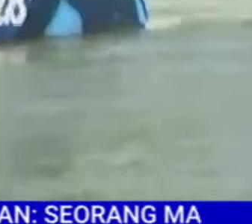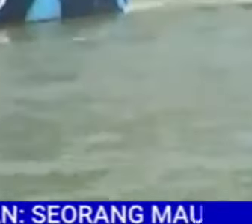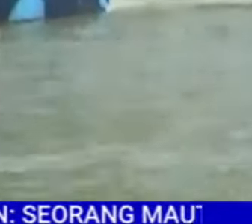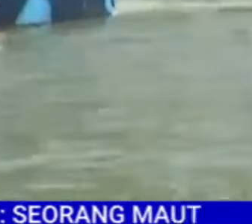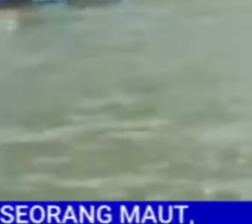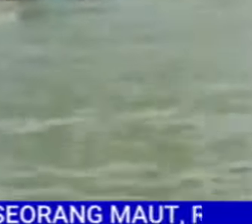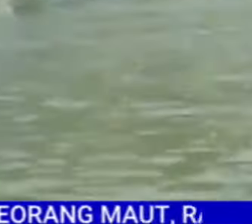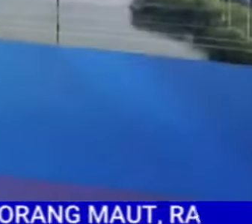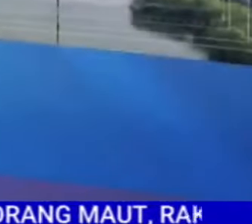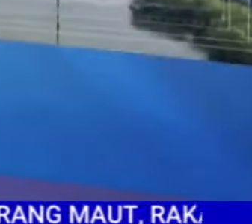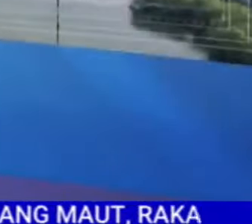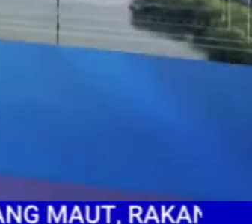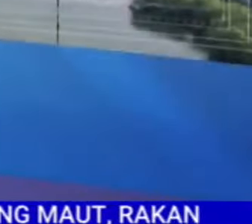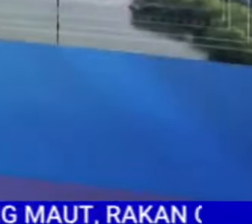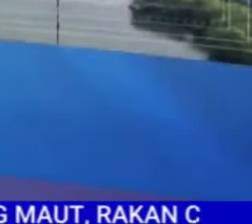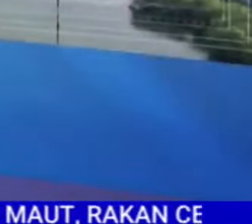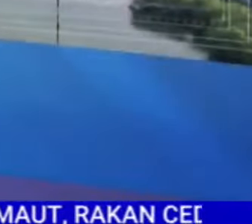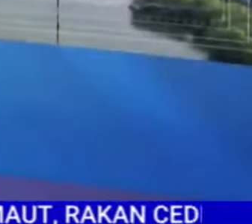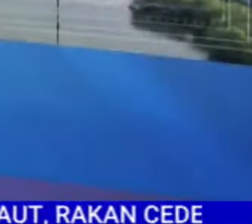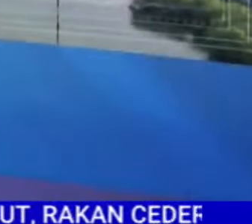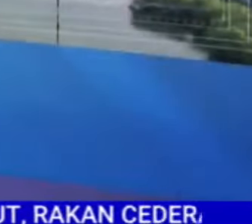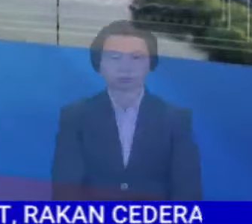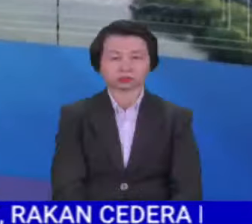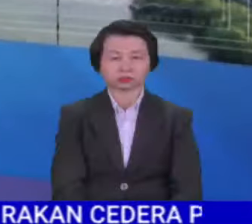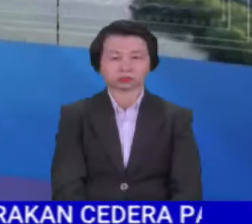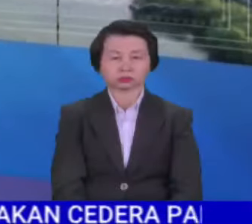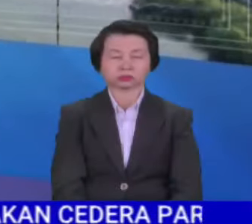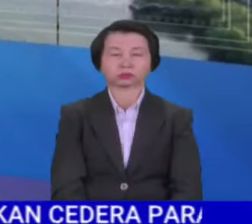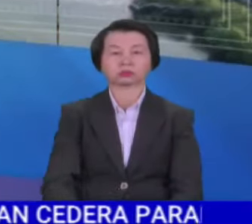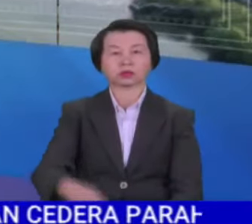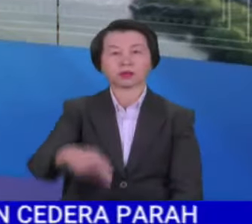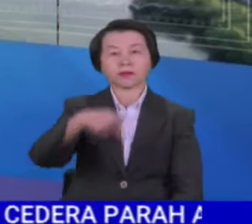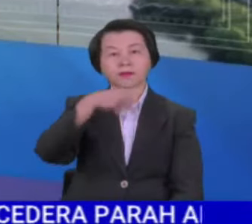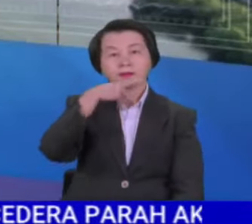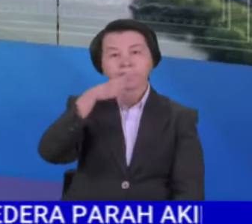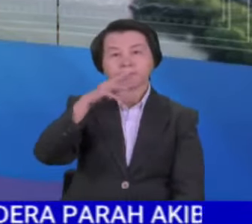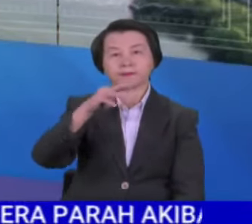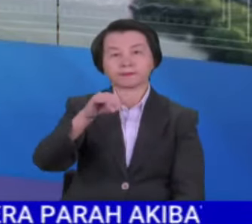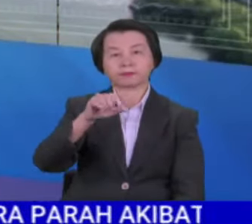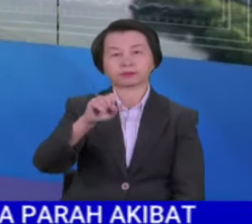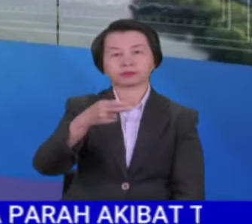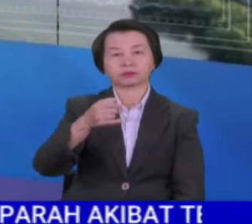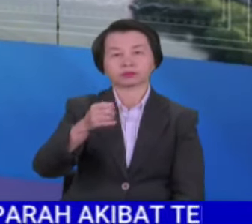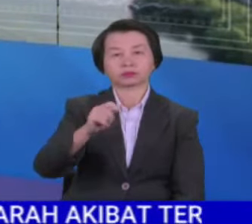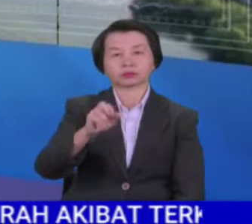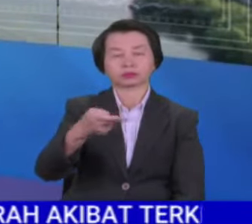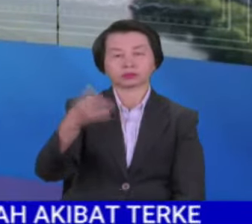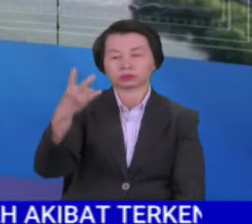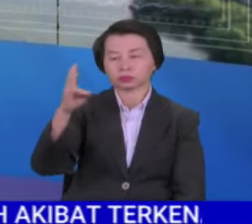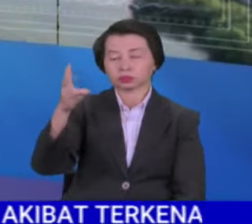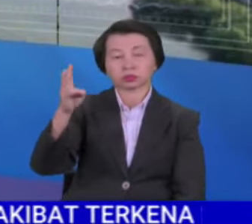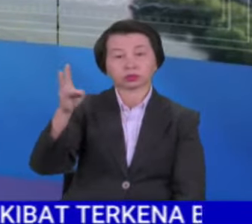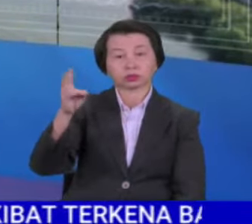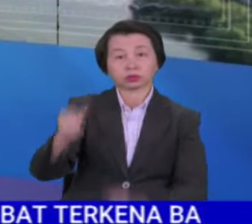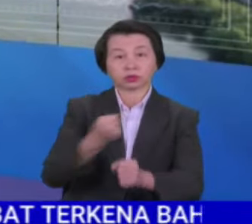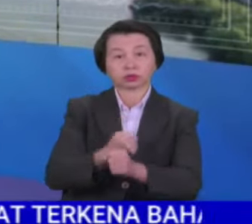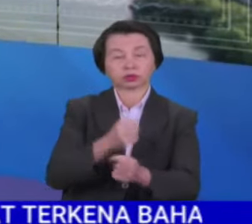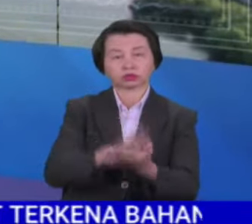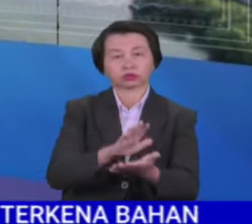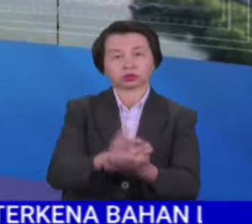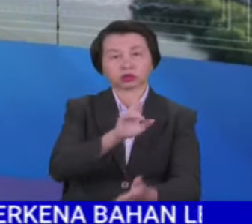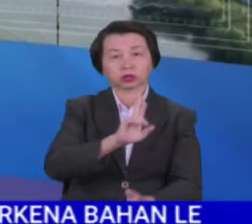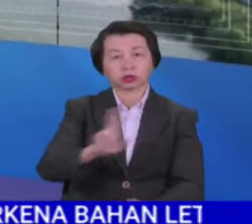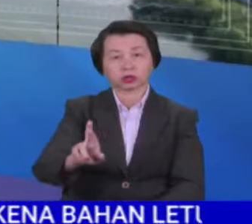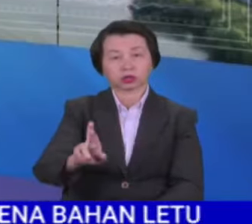Hai Ayyub as Hai Putri Masyita roslan 17 tahun pelajar dari sekolah menengah agama